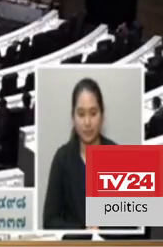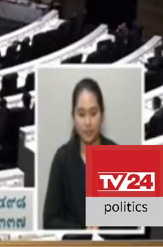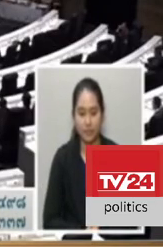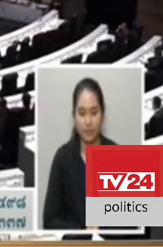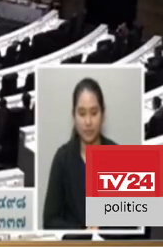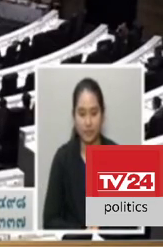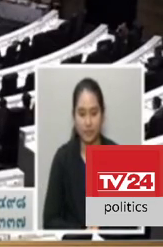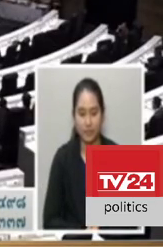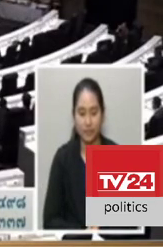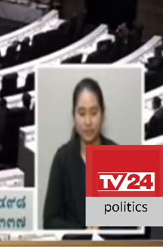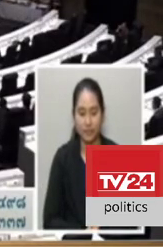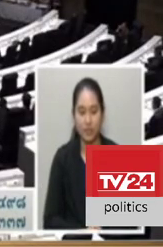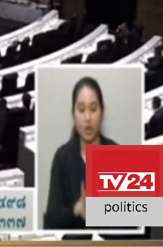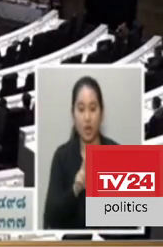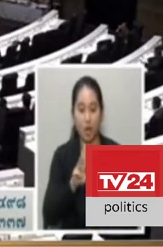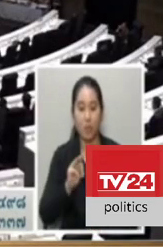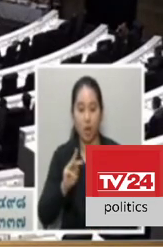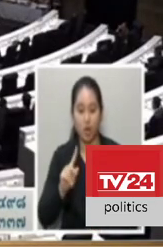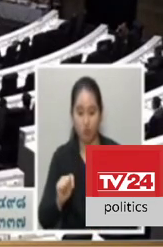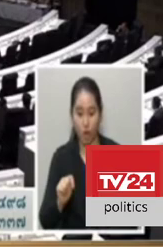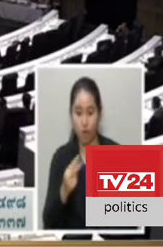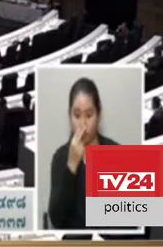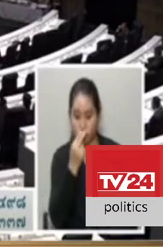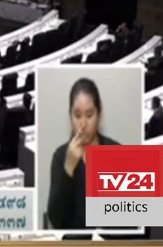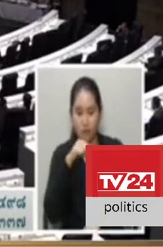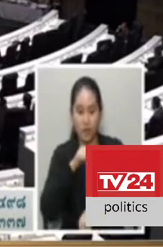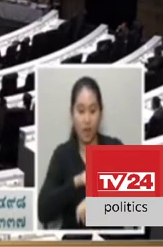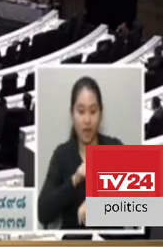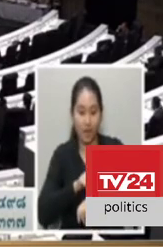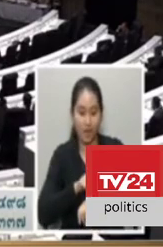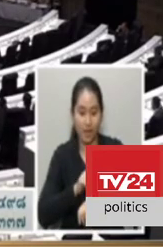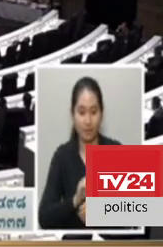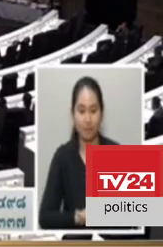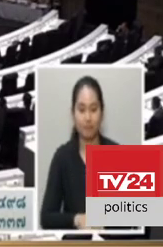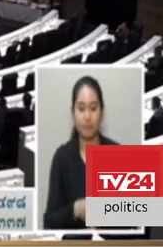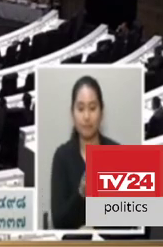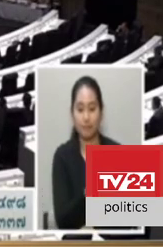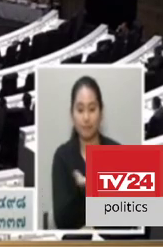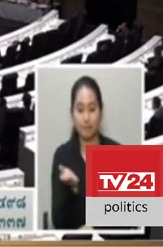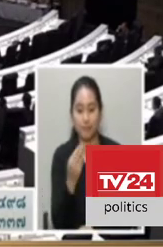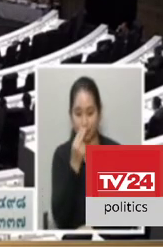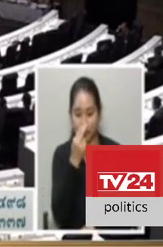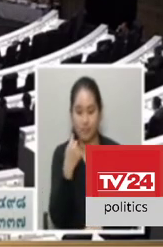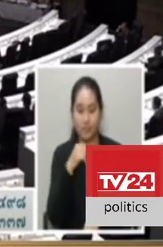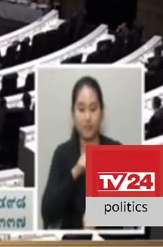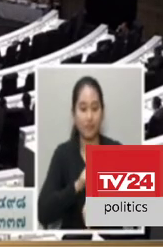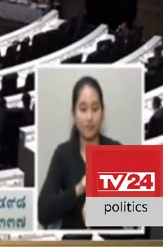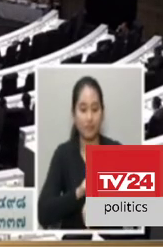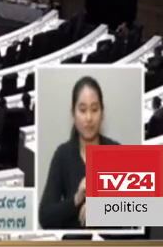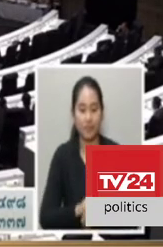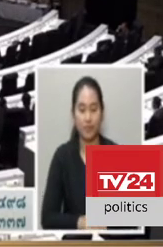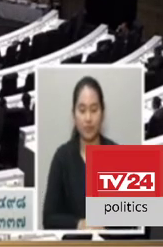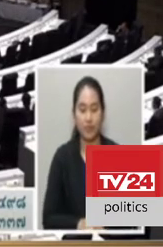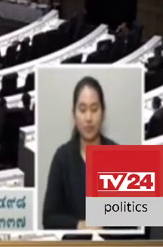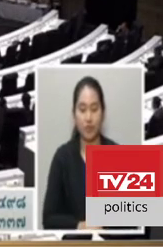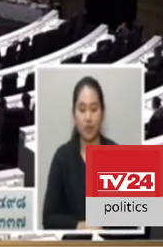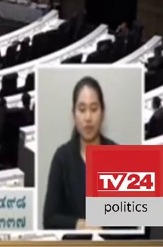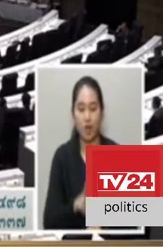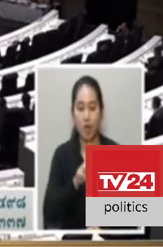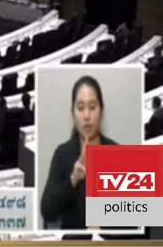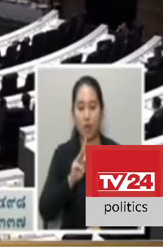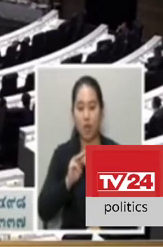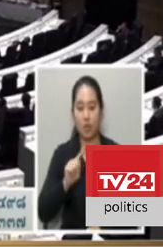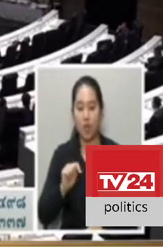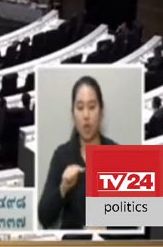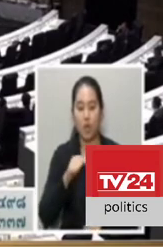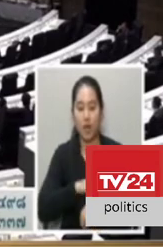รัฐมนตรีดูเวลาของท่านด้วยนะครับกับทั้งสองฝ่ายดูเวลาด้วยครับท่านรัฐมนตรีเหลือเวลา5นาที